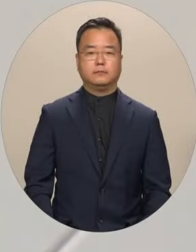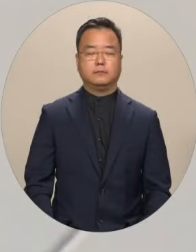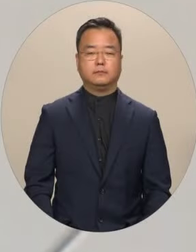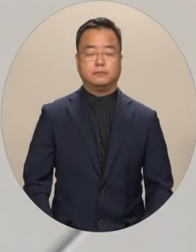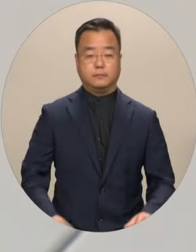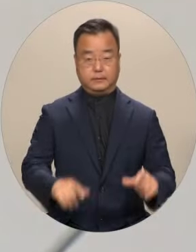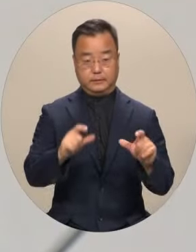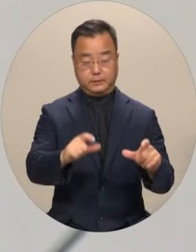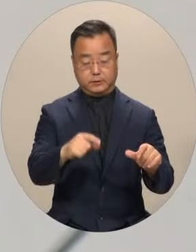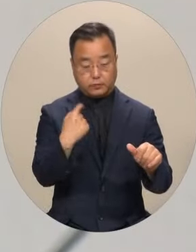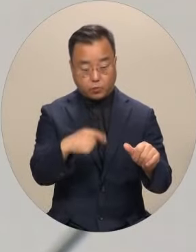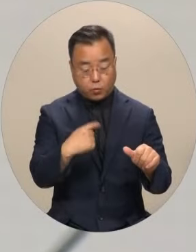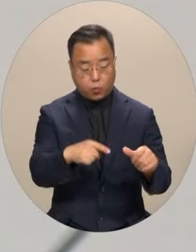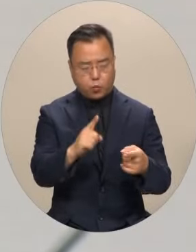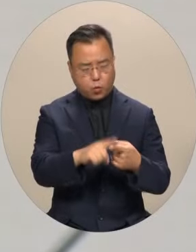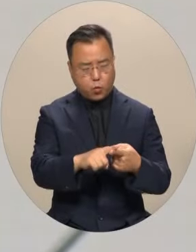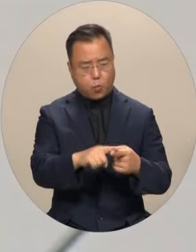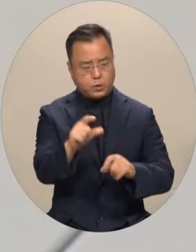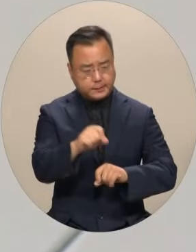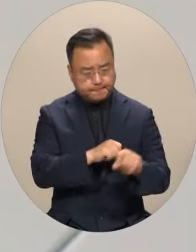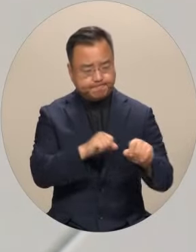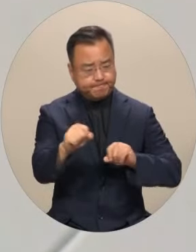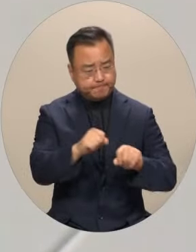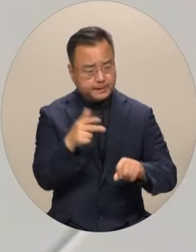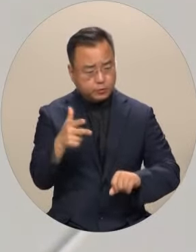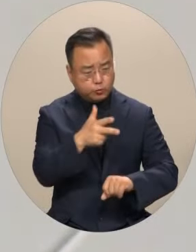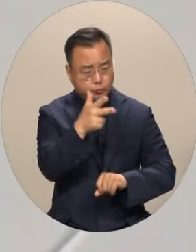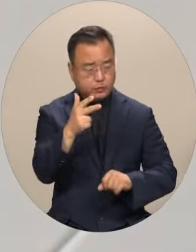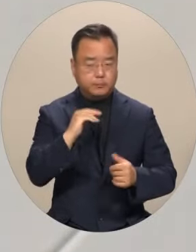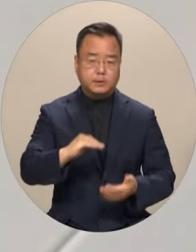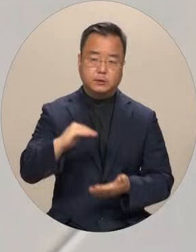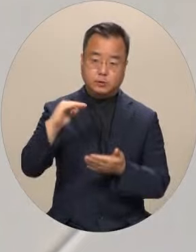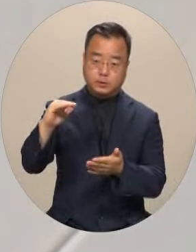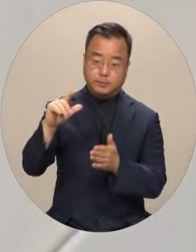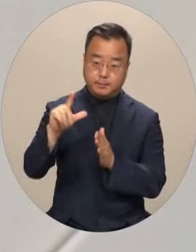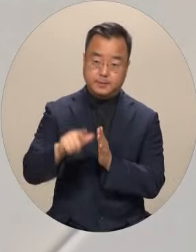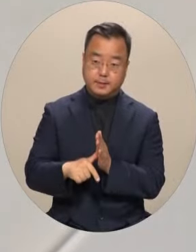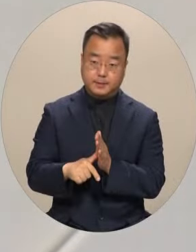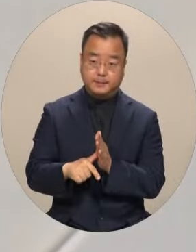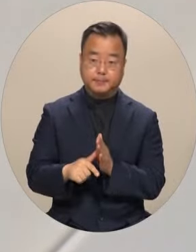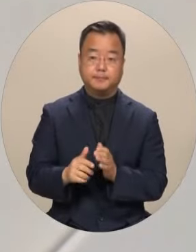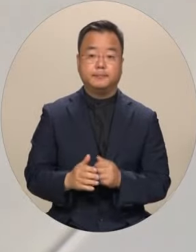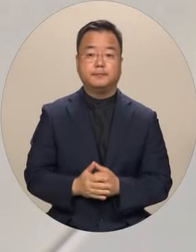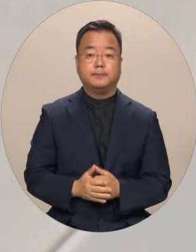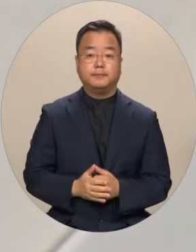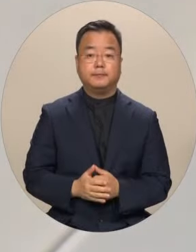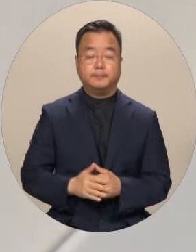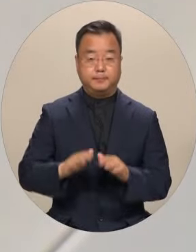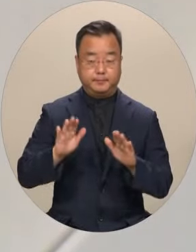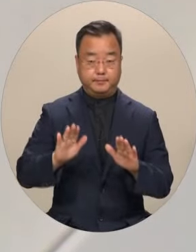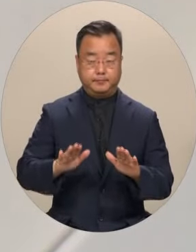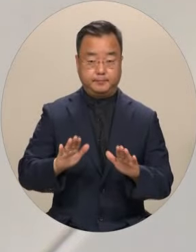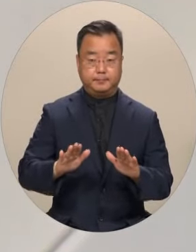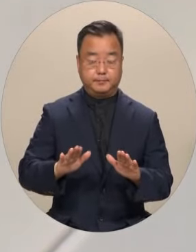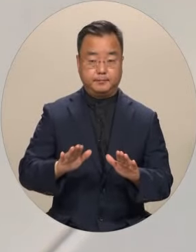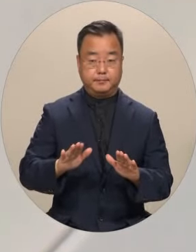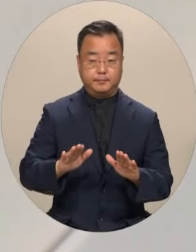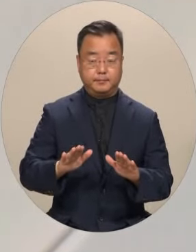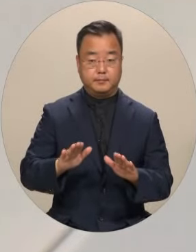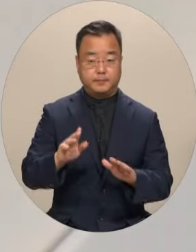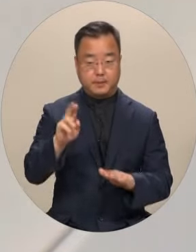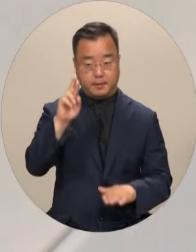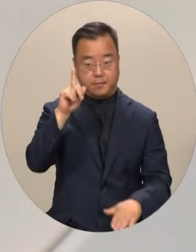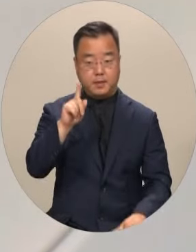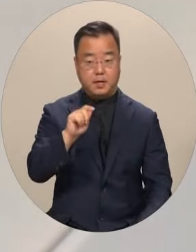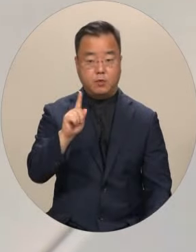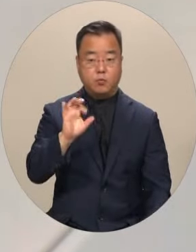지역 교육에 의미 있는 움직임을 취재에서 전달해 드리는 지역 교육 브리핑 시간입니다 오늘은 박광주 기자와